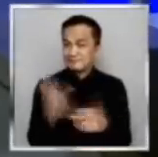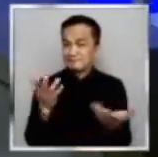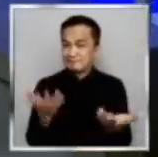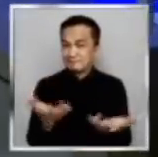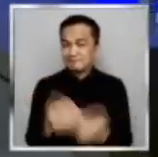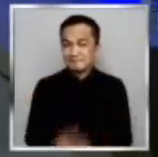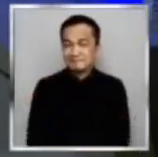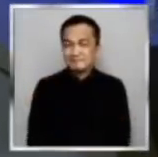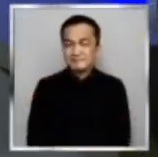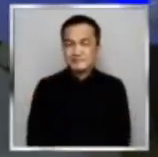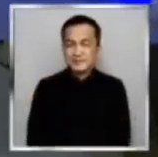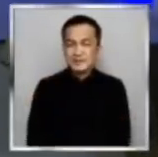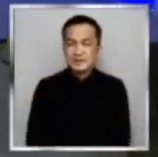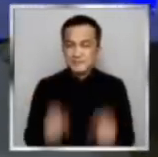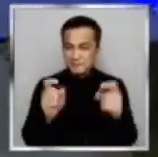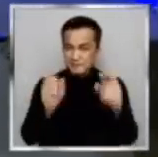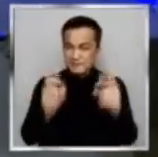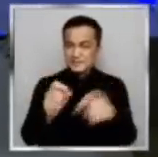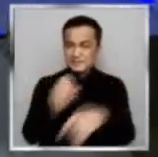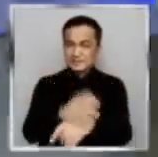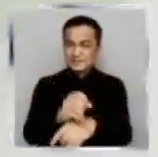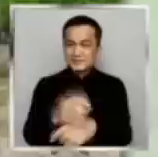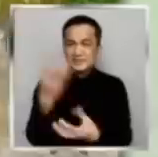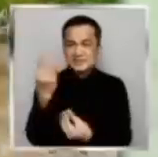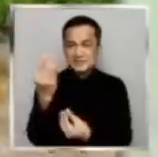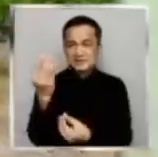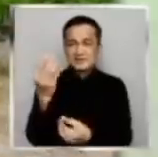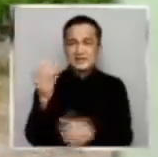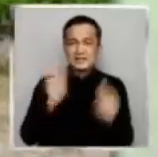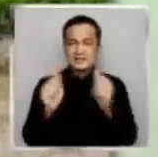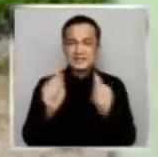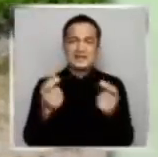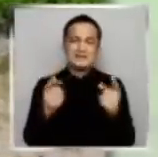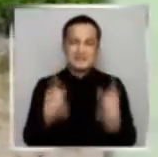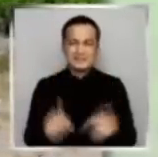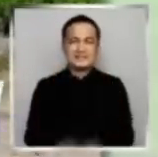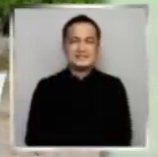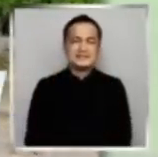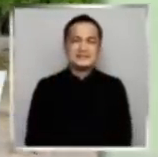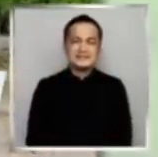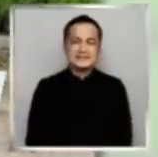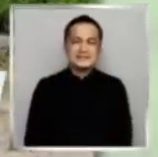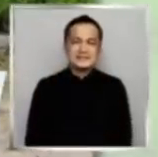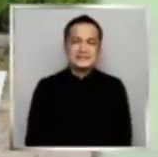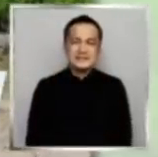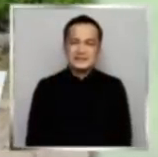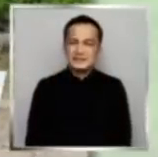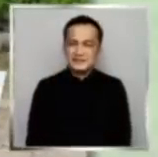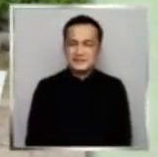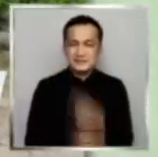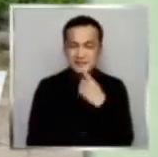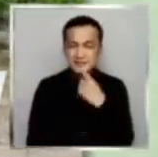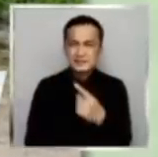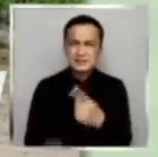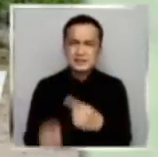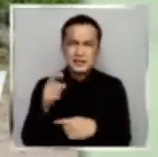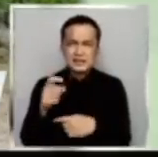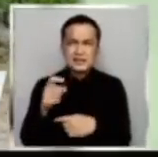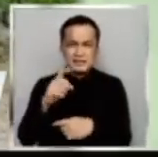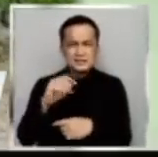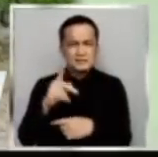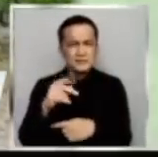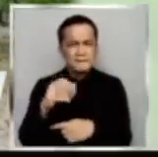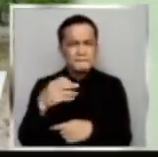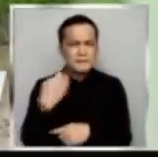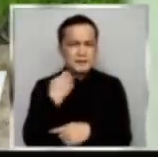Mabilis na chikan tayo para updated sa showbiz happening. Pilay Fever continues dahil featured na rin sila sa isang